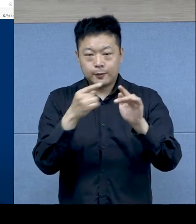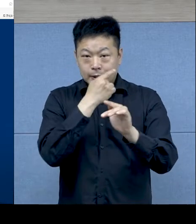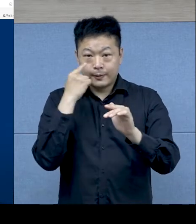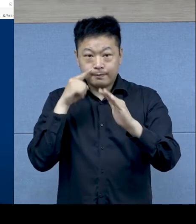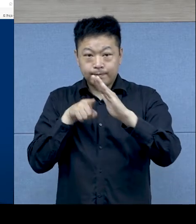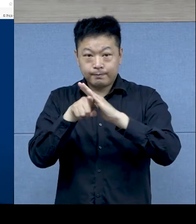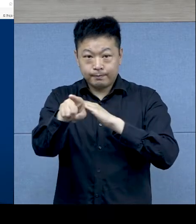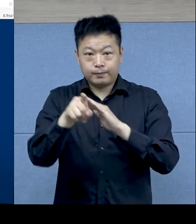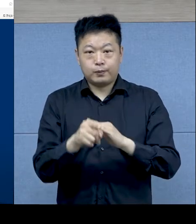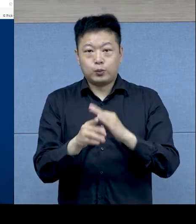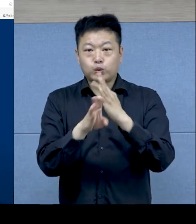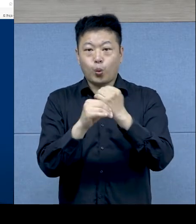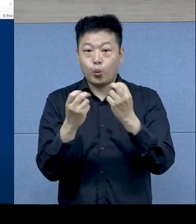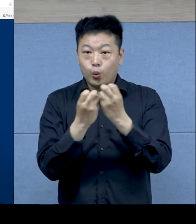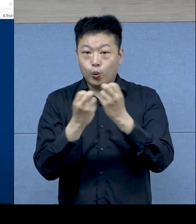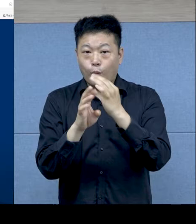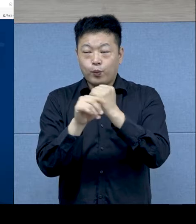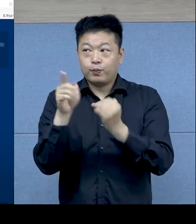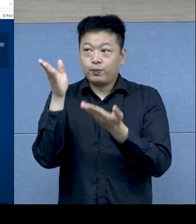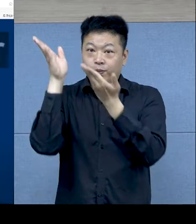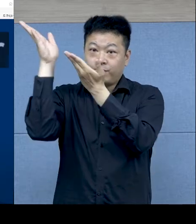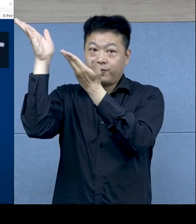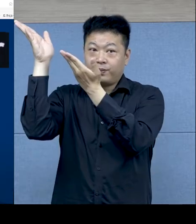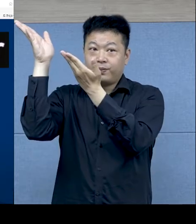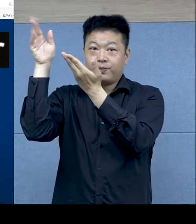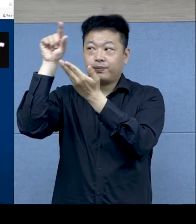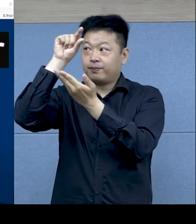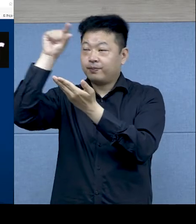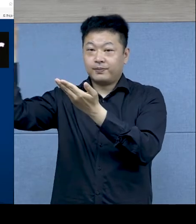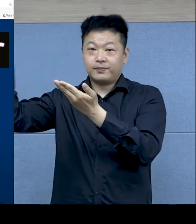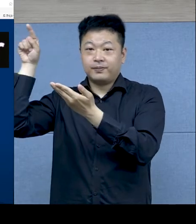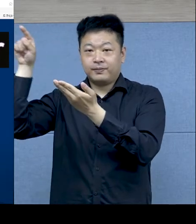해야겠죠? 주소는 여기 보시는 것과 같이